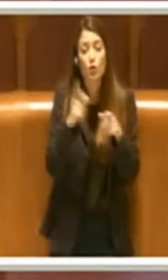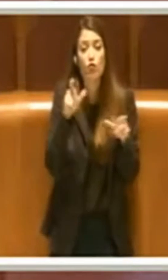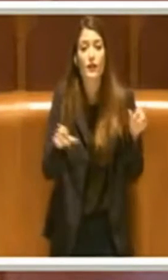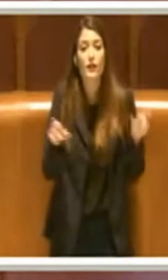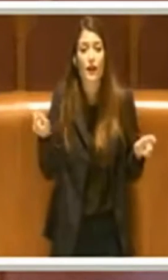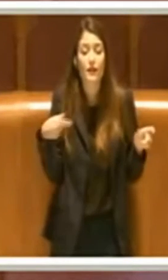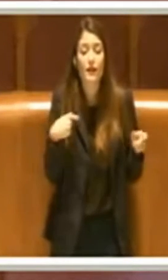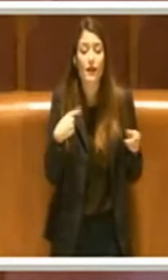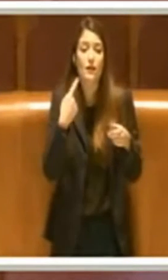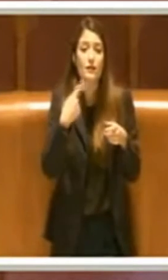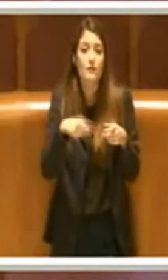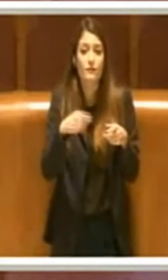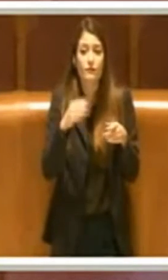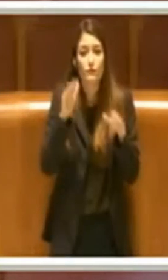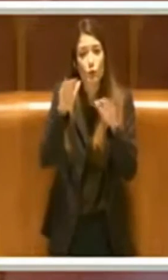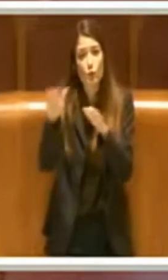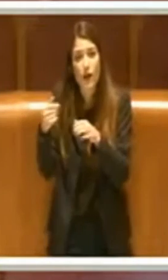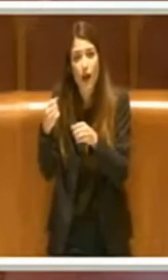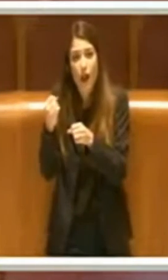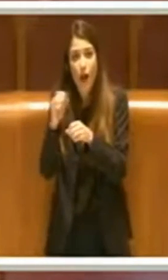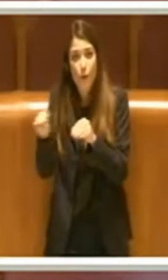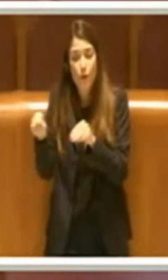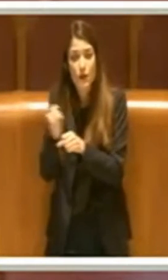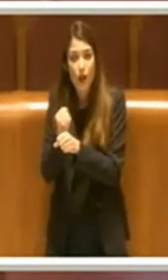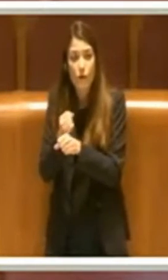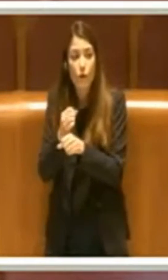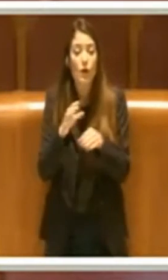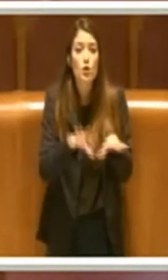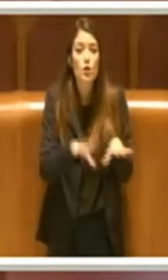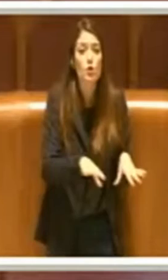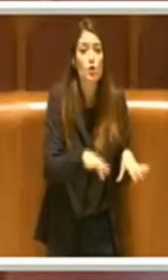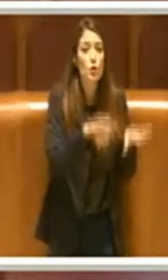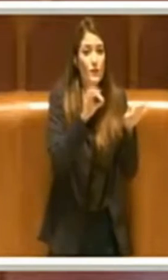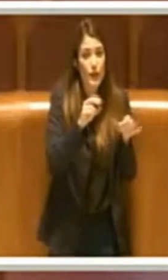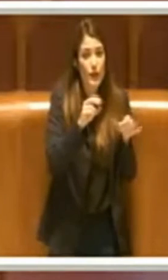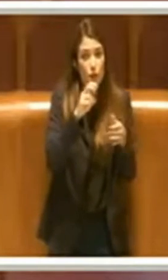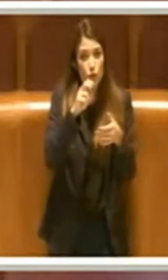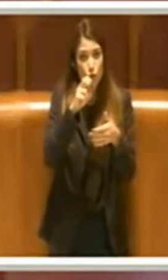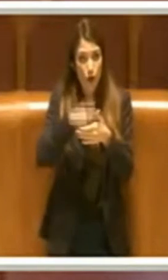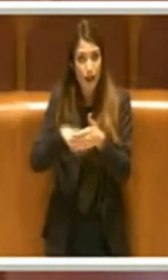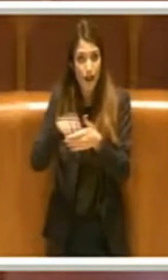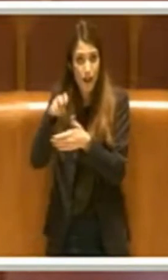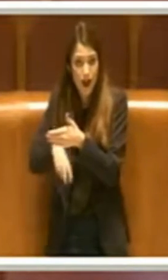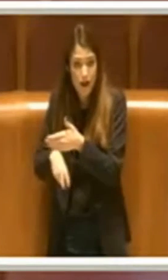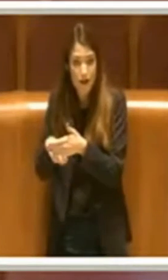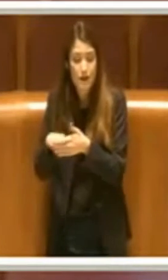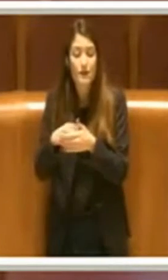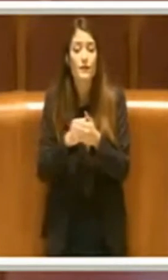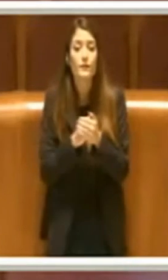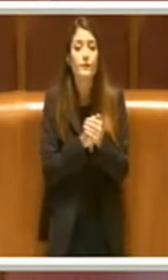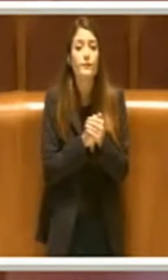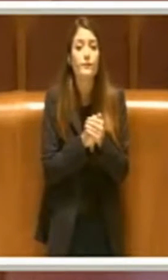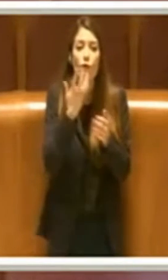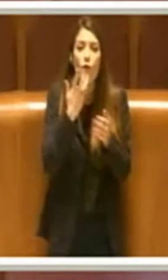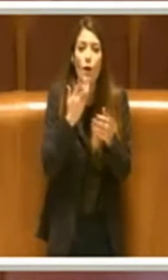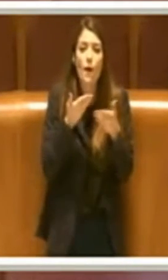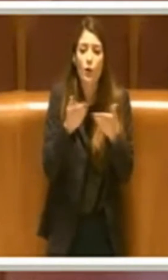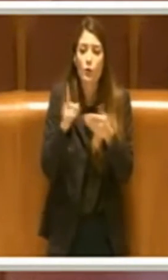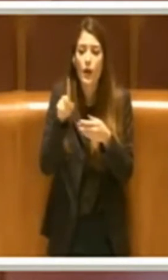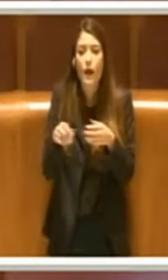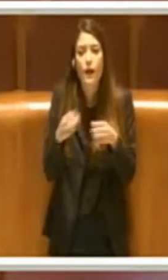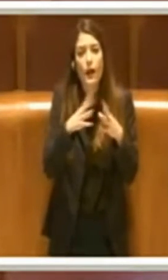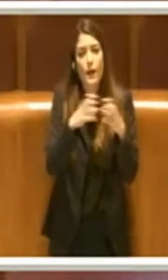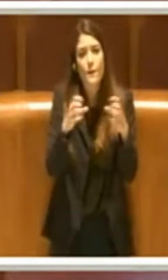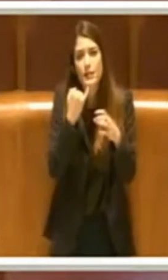lavoro. Sospensione e riduzione dei tributi. Vogliamo tutelare anche le piccole imprese senza